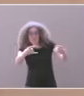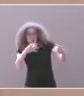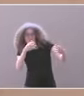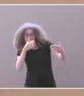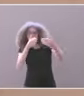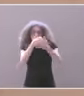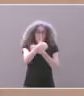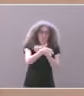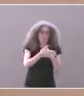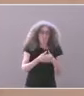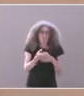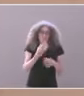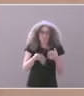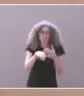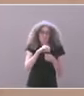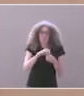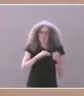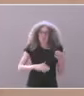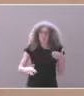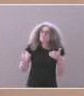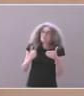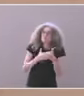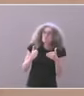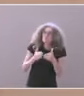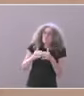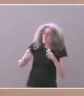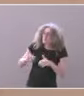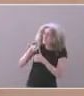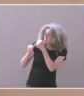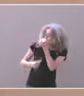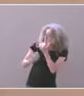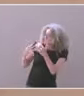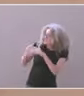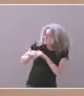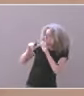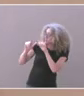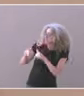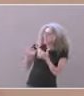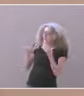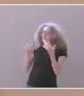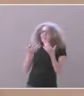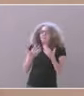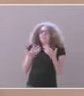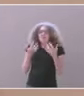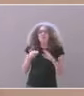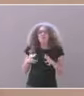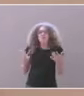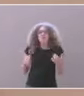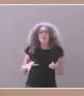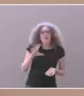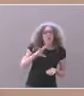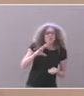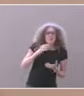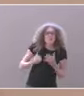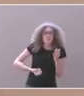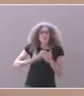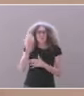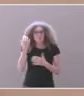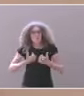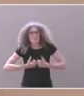Il n'était pas question de créer une rupture visuelle avec l'existant. Il était important qu'il n'y ait pas une fracture entre l'ancien et le